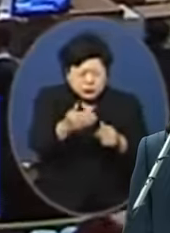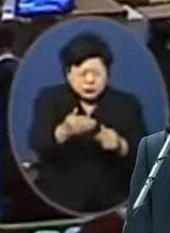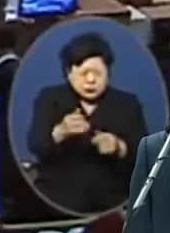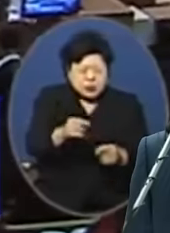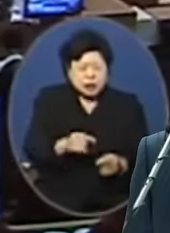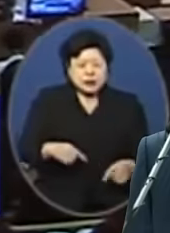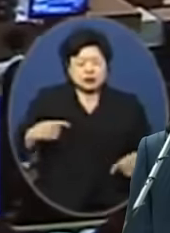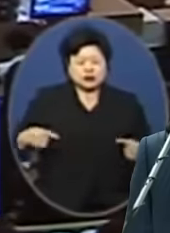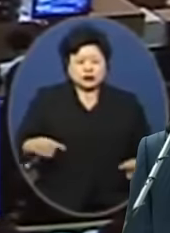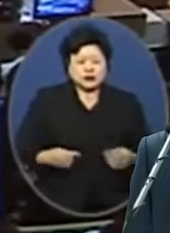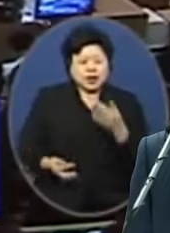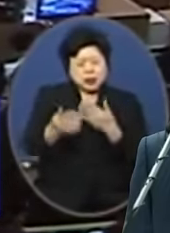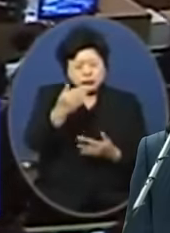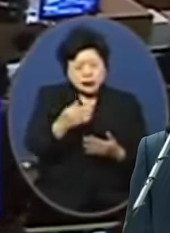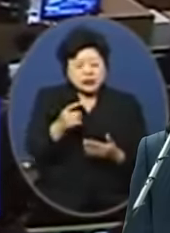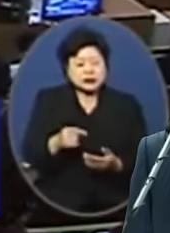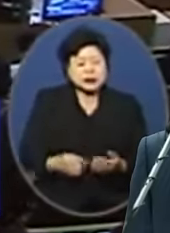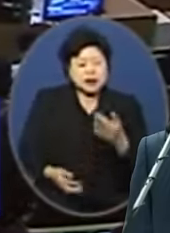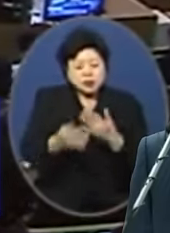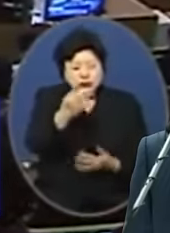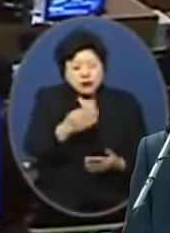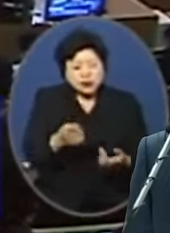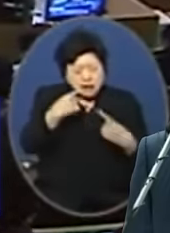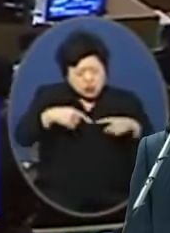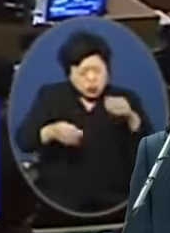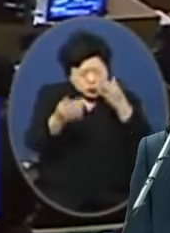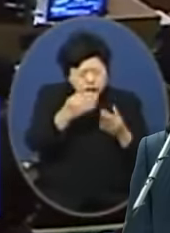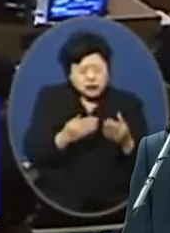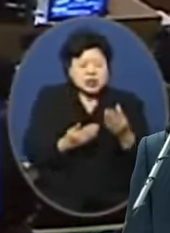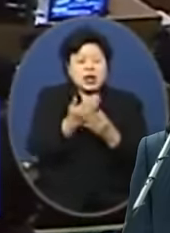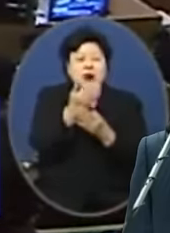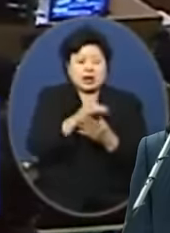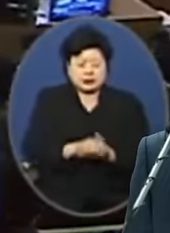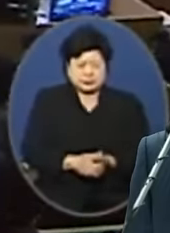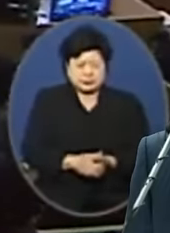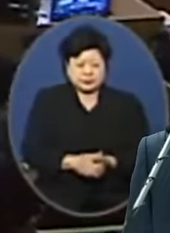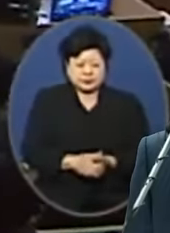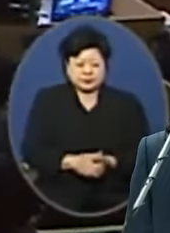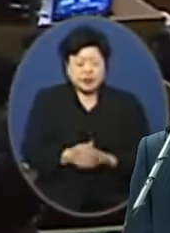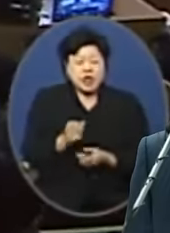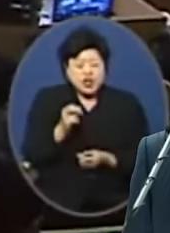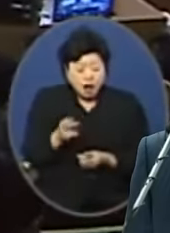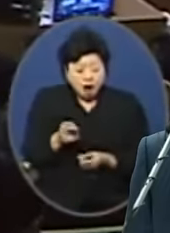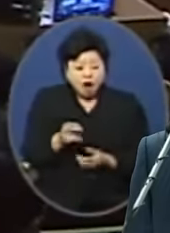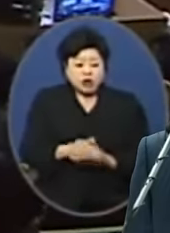삶의 수레바퀴를 불사르다니 그 사르는 것이 지옥불에서 나느니라. 혀가